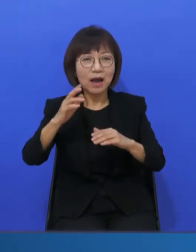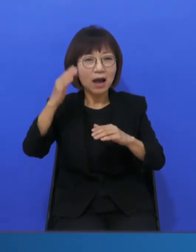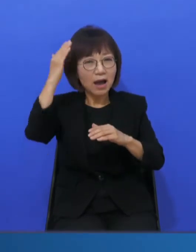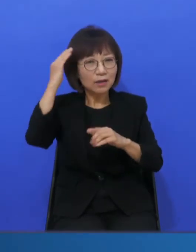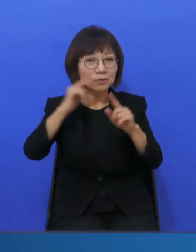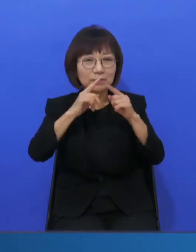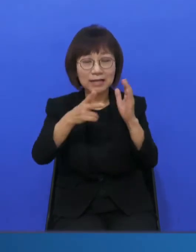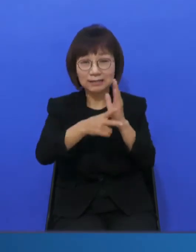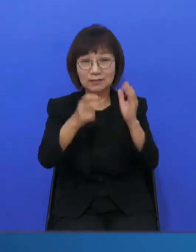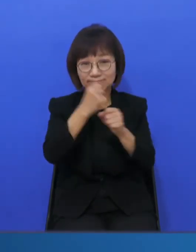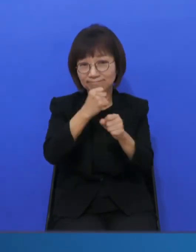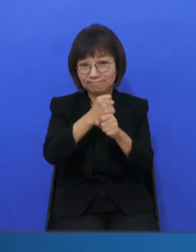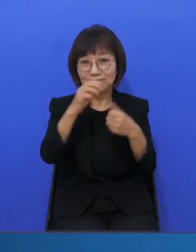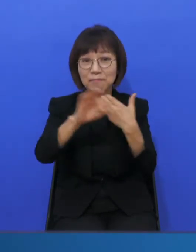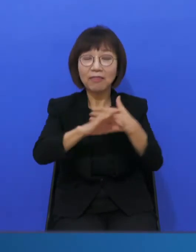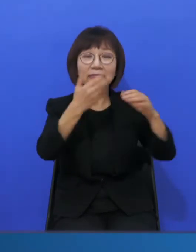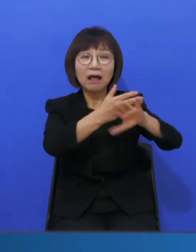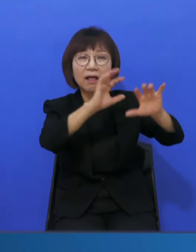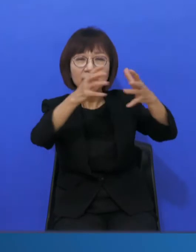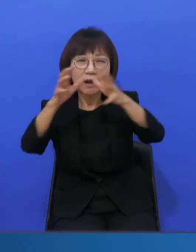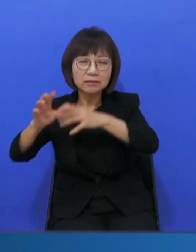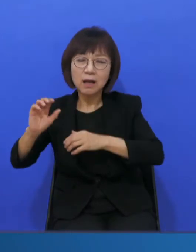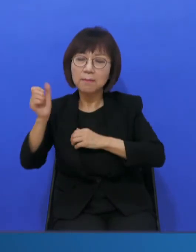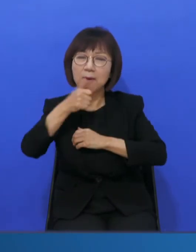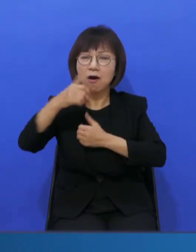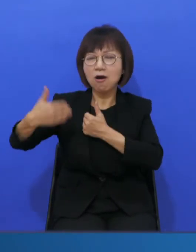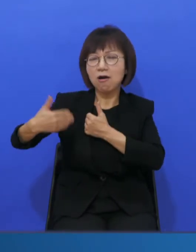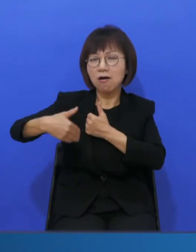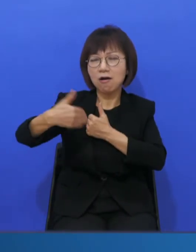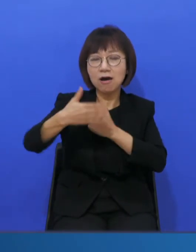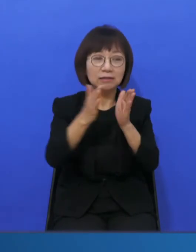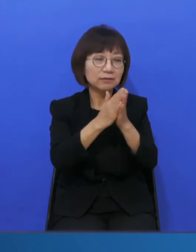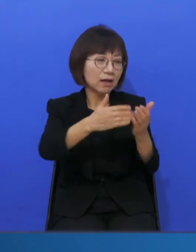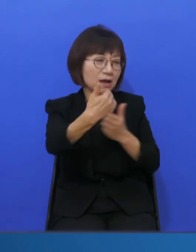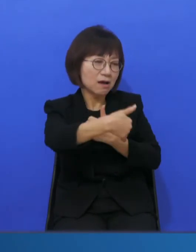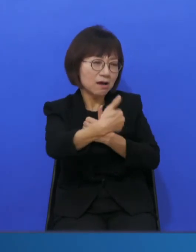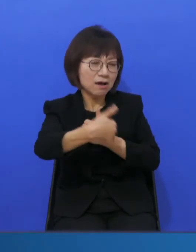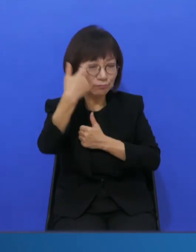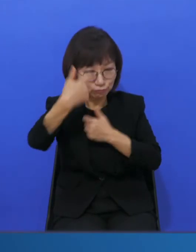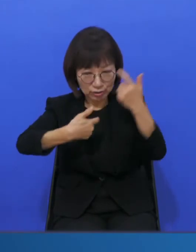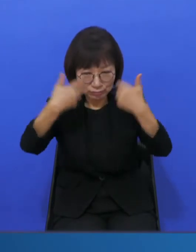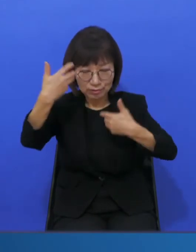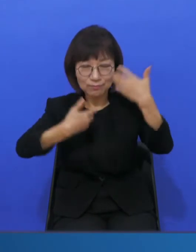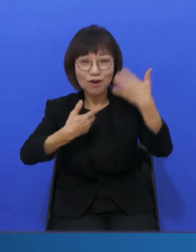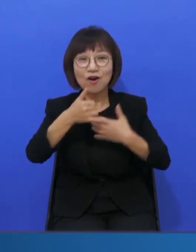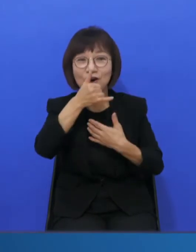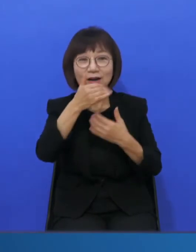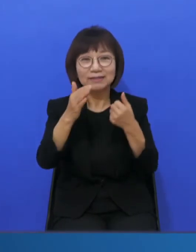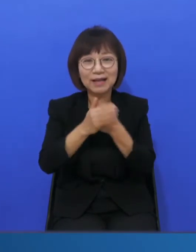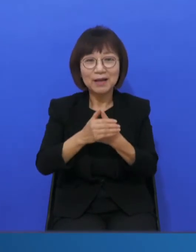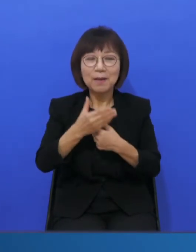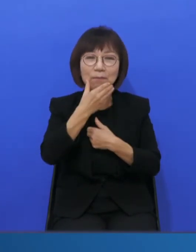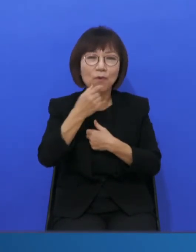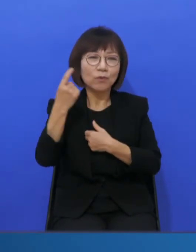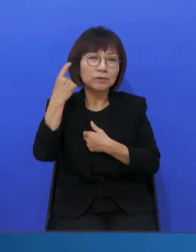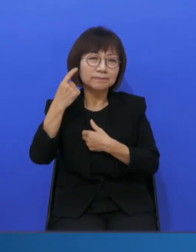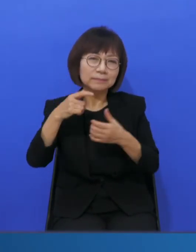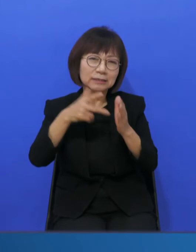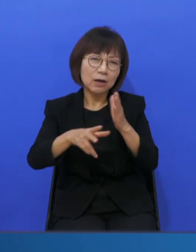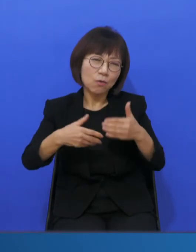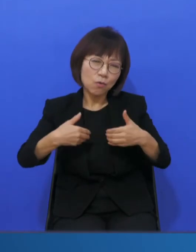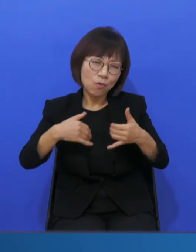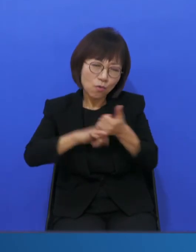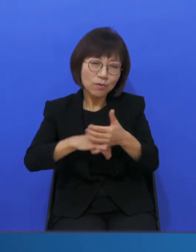자료가 만들어지면 많은 나라에서 번역과 자료 요청에 대한 문의가 들어오기 때문에 복음 자료를 갈급해야 하는